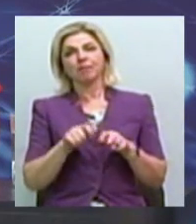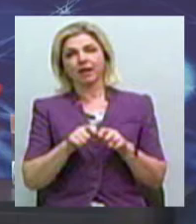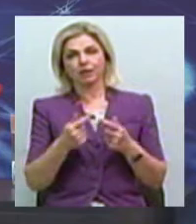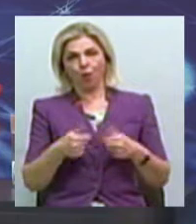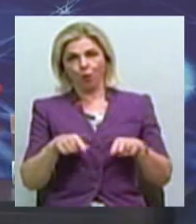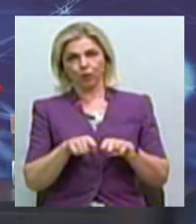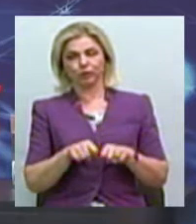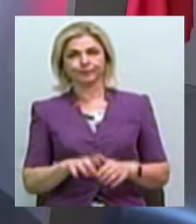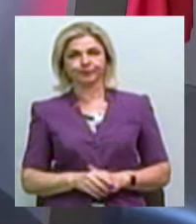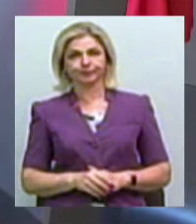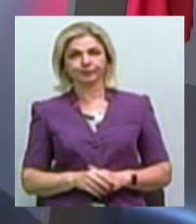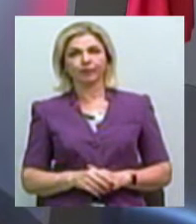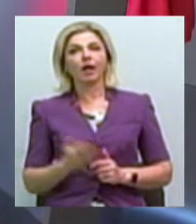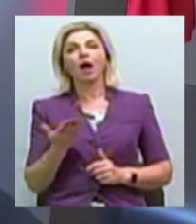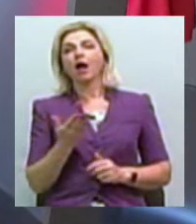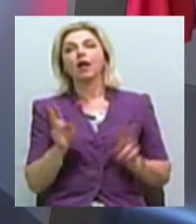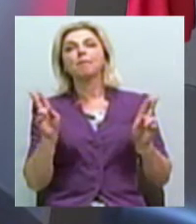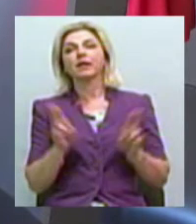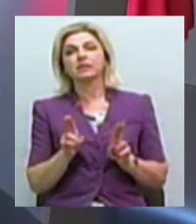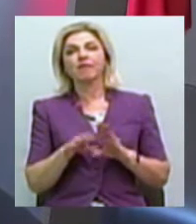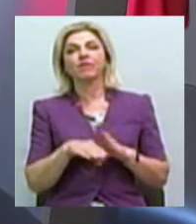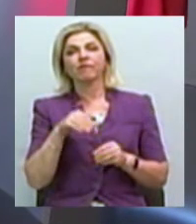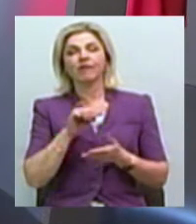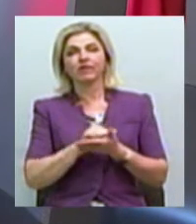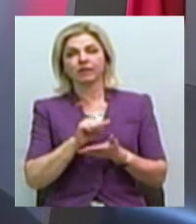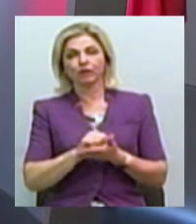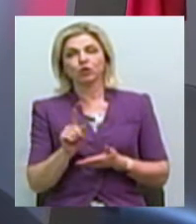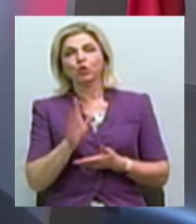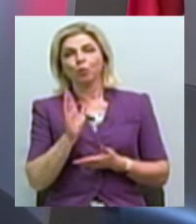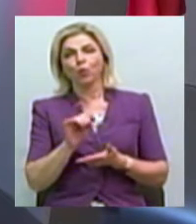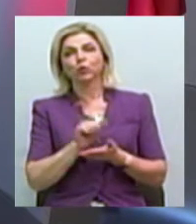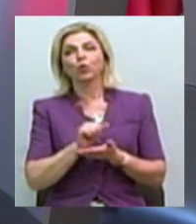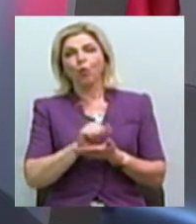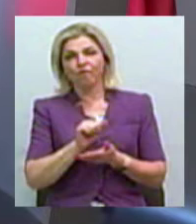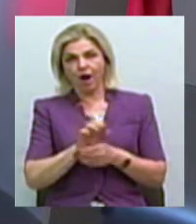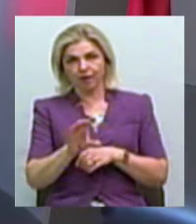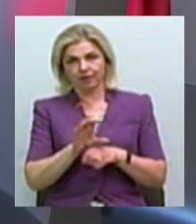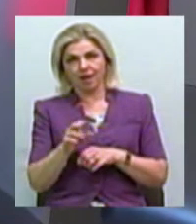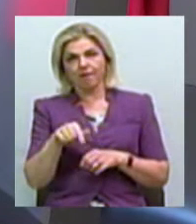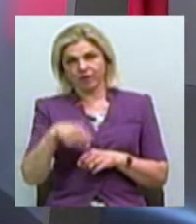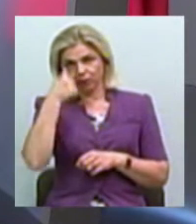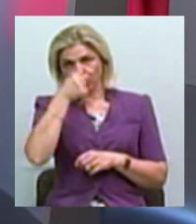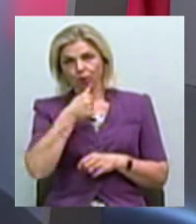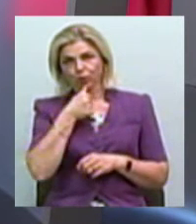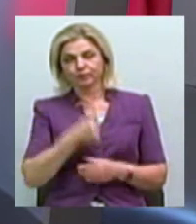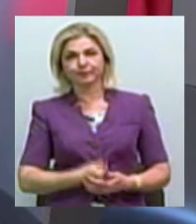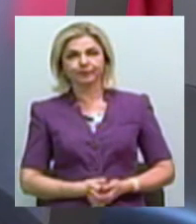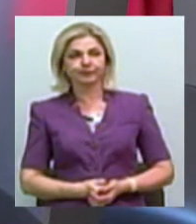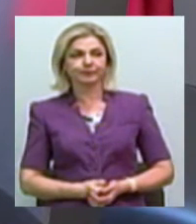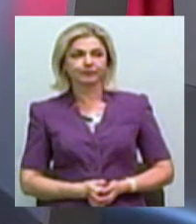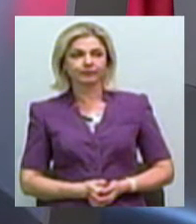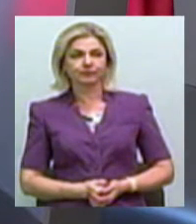це робити. А за яким принципом обирались видавництва, які будуть друкувати авторів цього року?